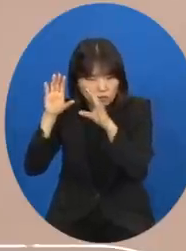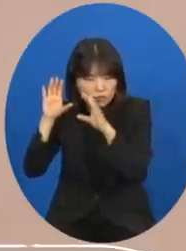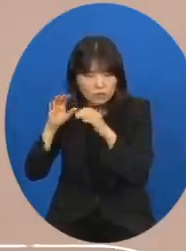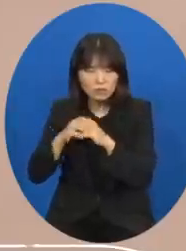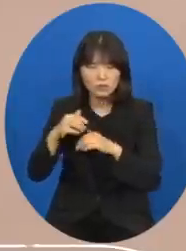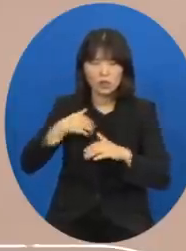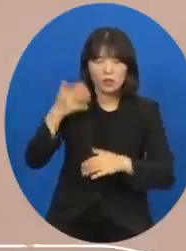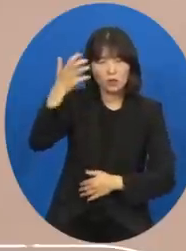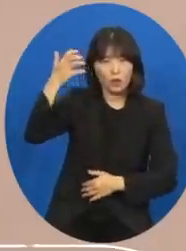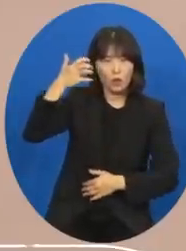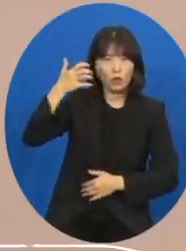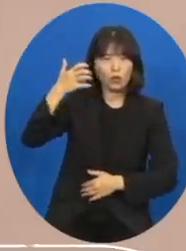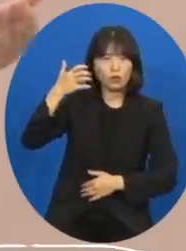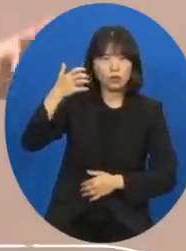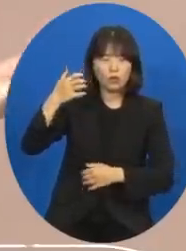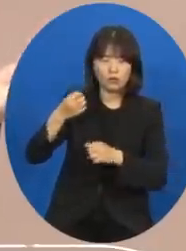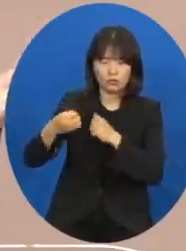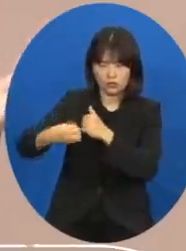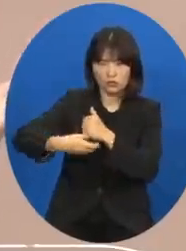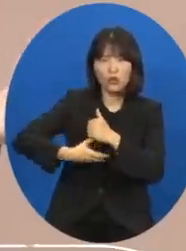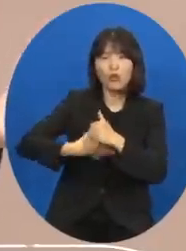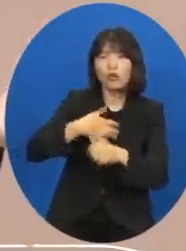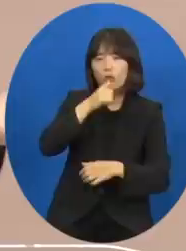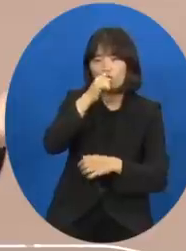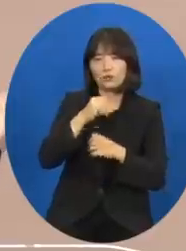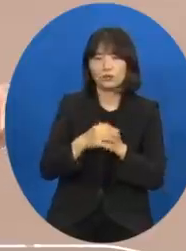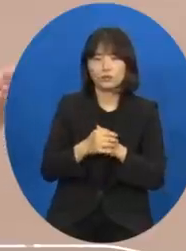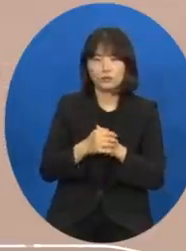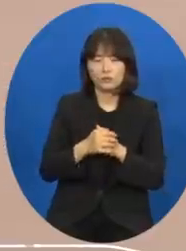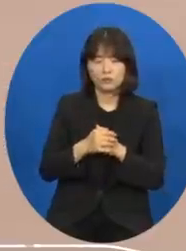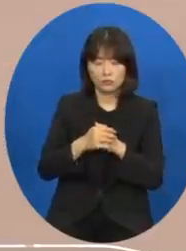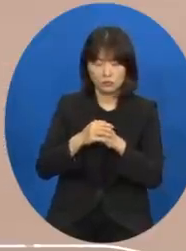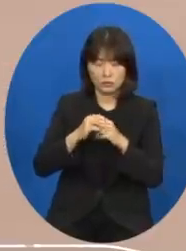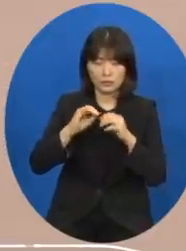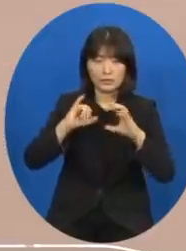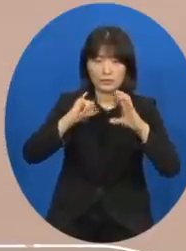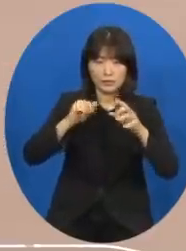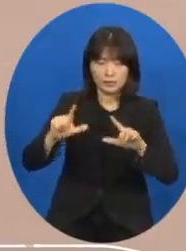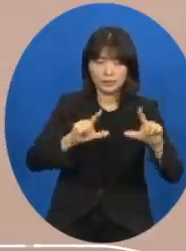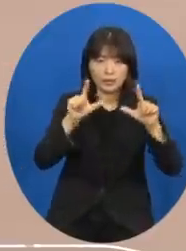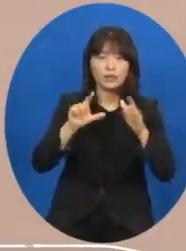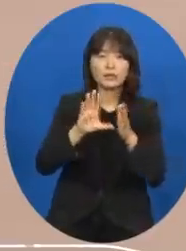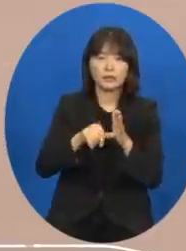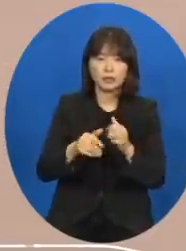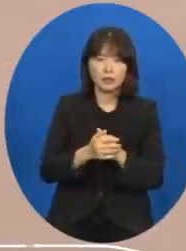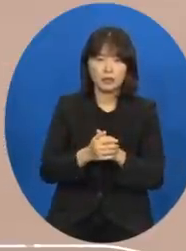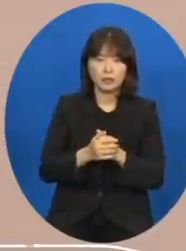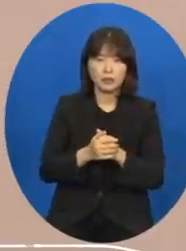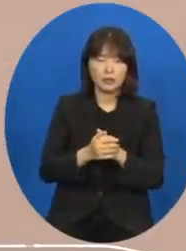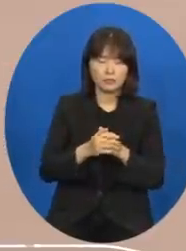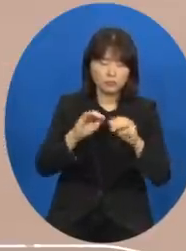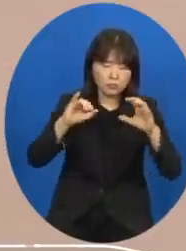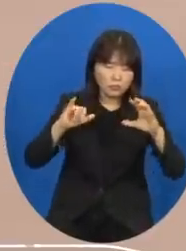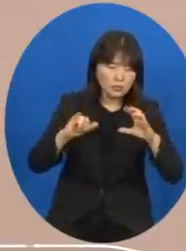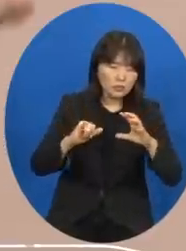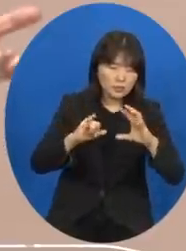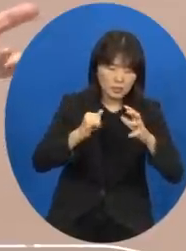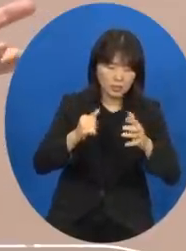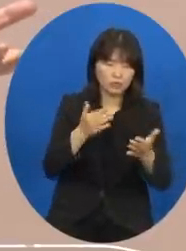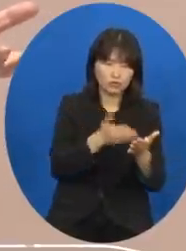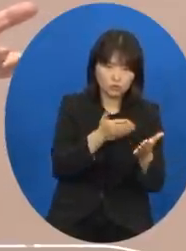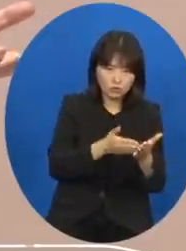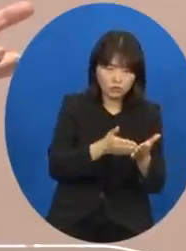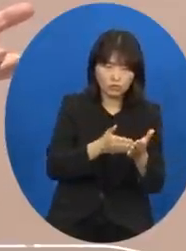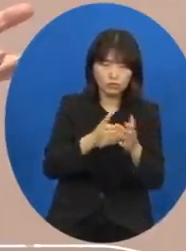끼치는 거예요. 우리도 이 세상을 살아가는데 어쩔 수 없이 보고 듣는 게 세상 뉴스고 사람들